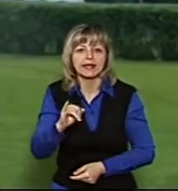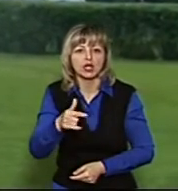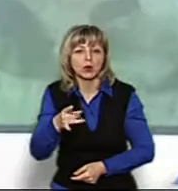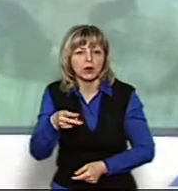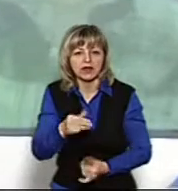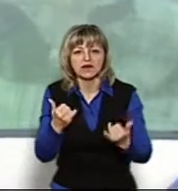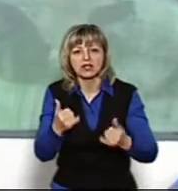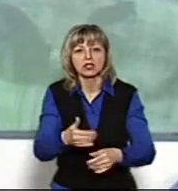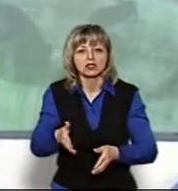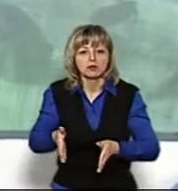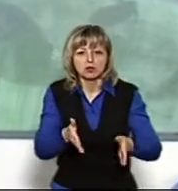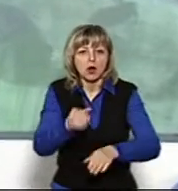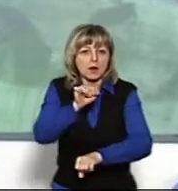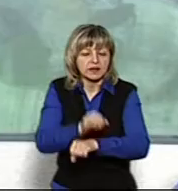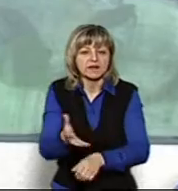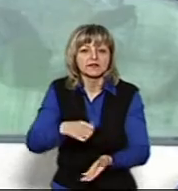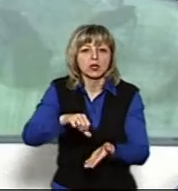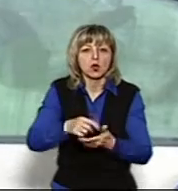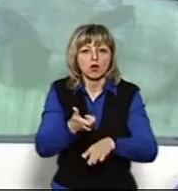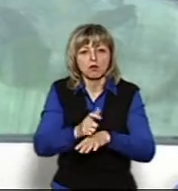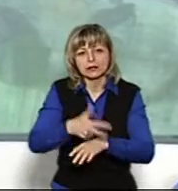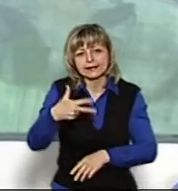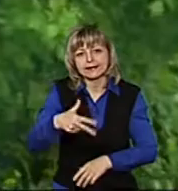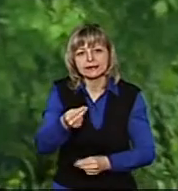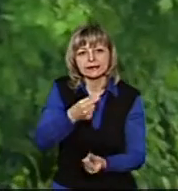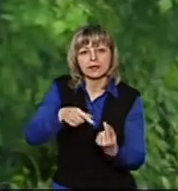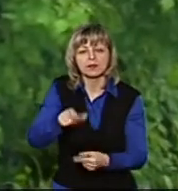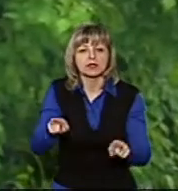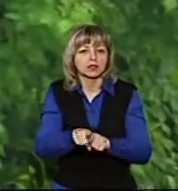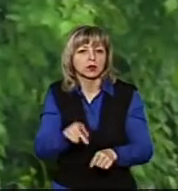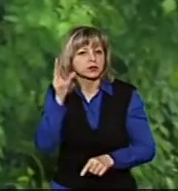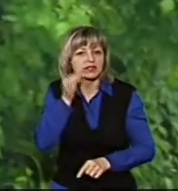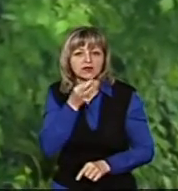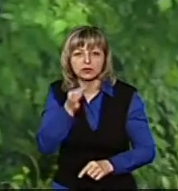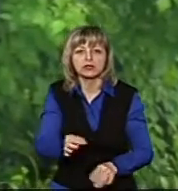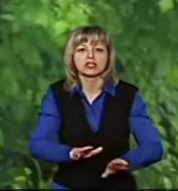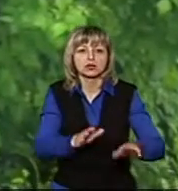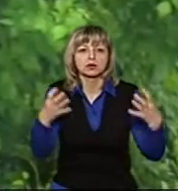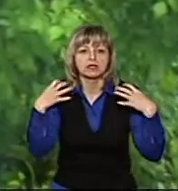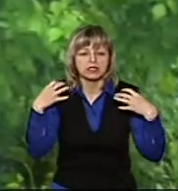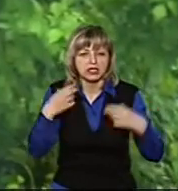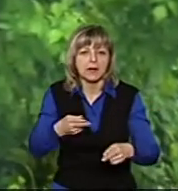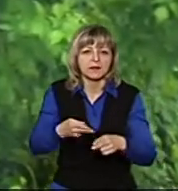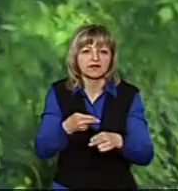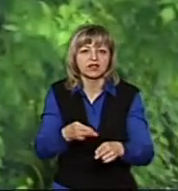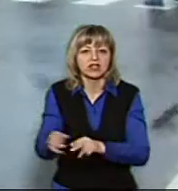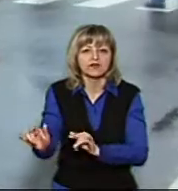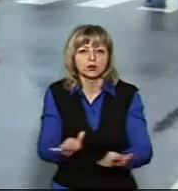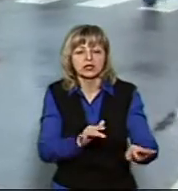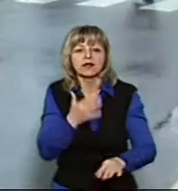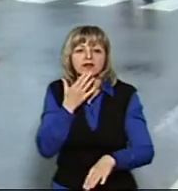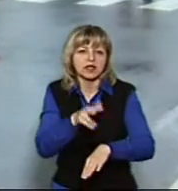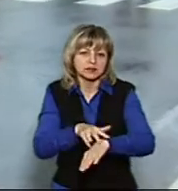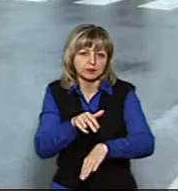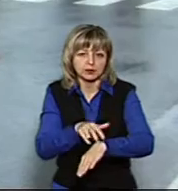у нинішньому перекритті дороги взяло участь понад 30 підприємців. Таку цифру назвав заступник начальника управління превентивної діяльності Нацполіції